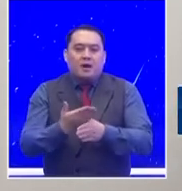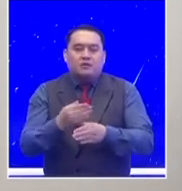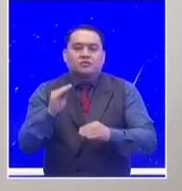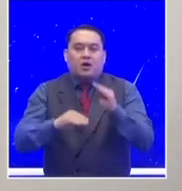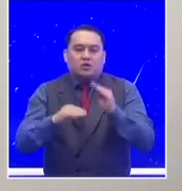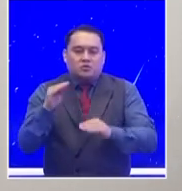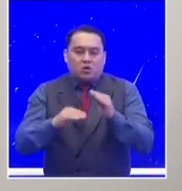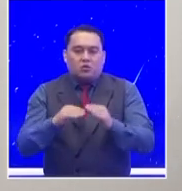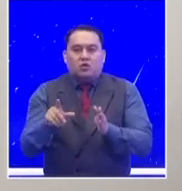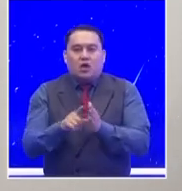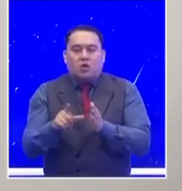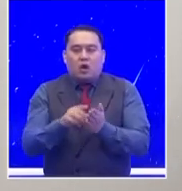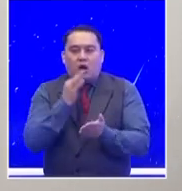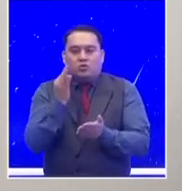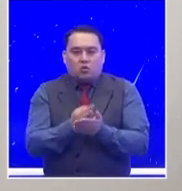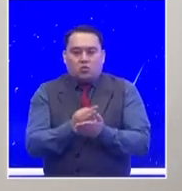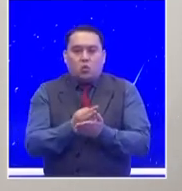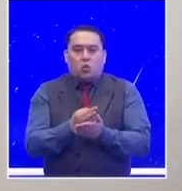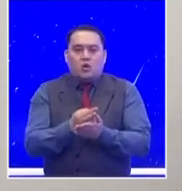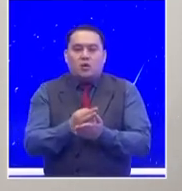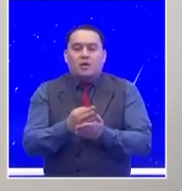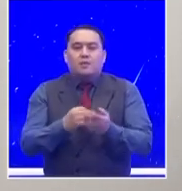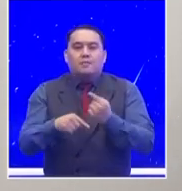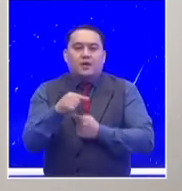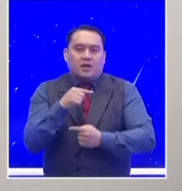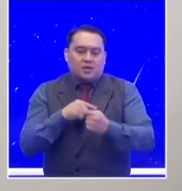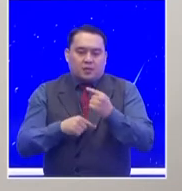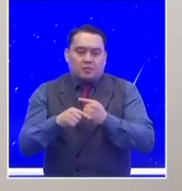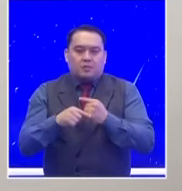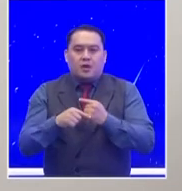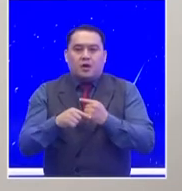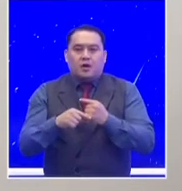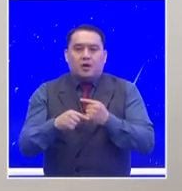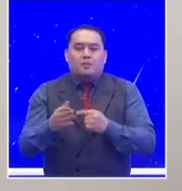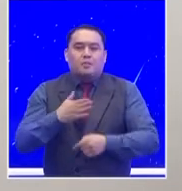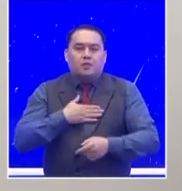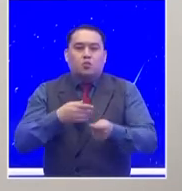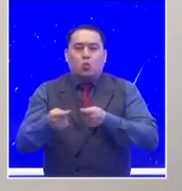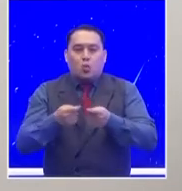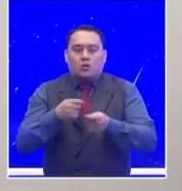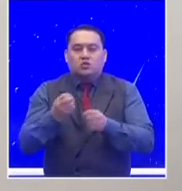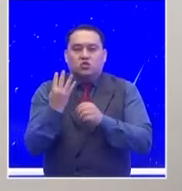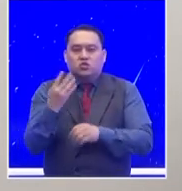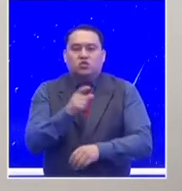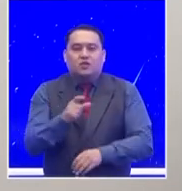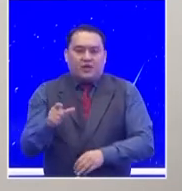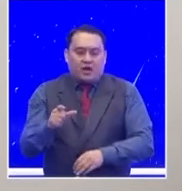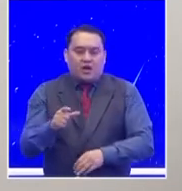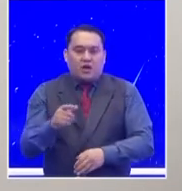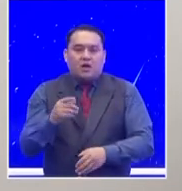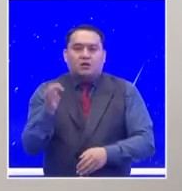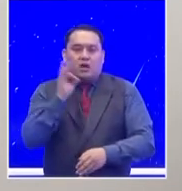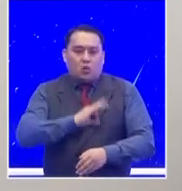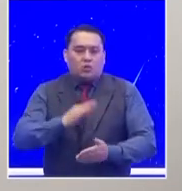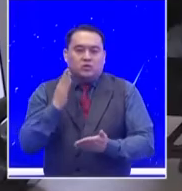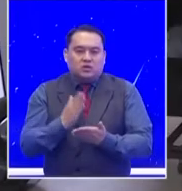составлять и сдавать налоговую отчетность, декларации малым и средним предприятиям. Под моим руководством работают 4 человека. Имею неплохой